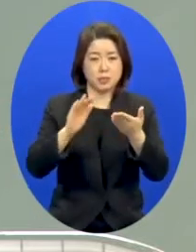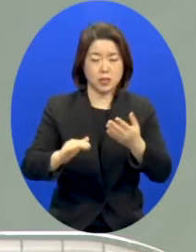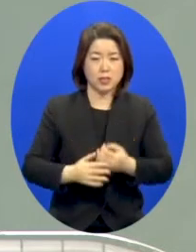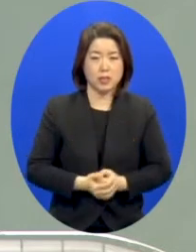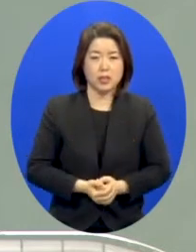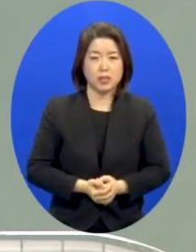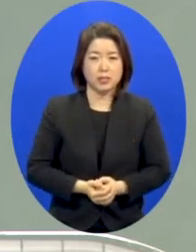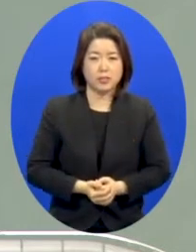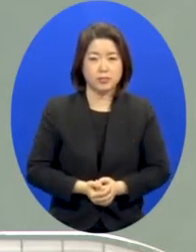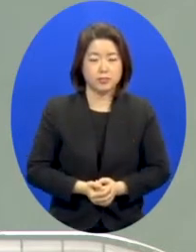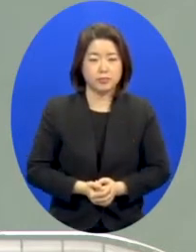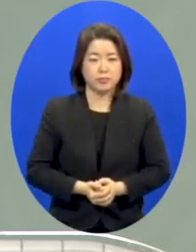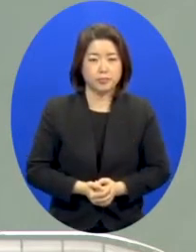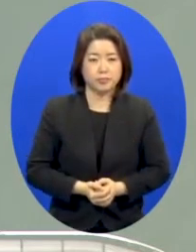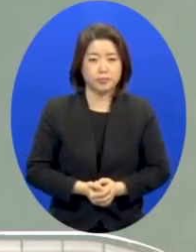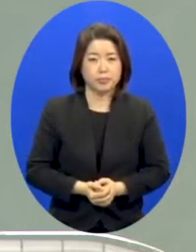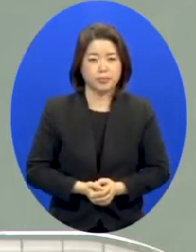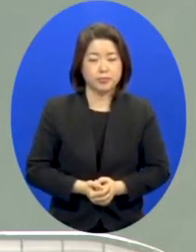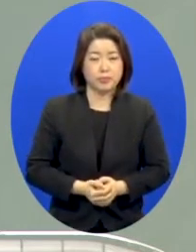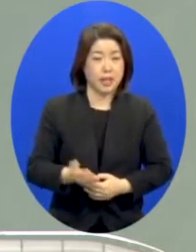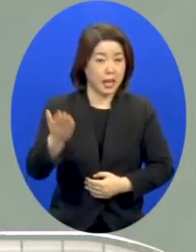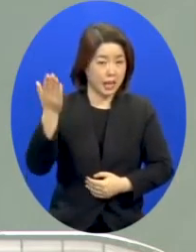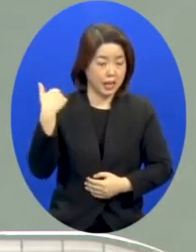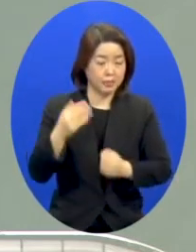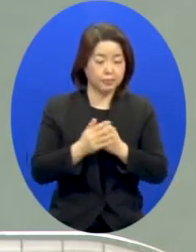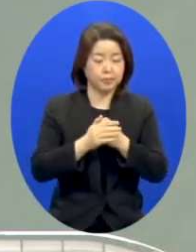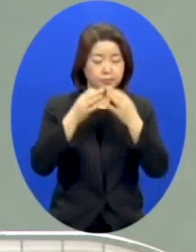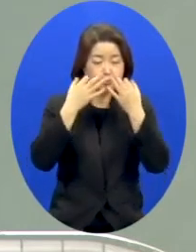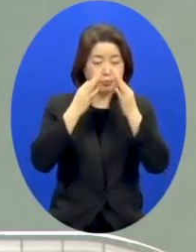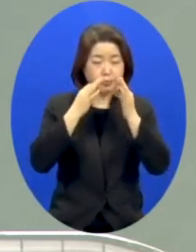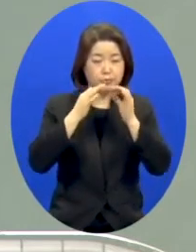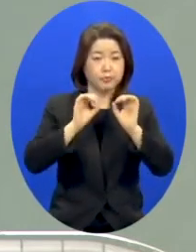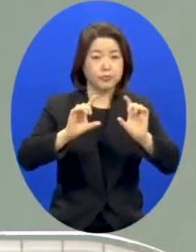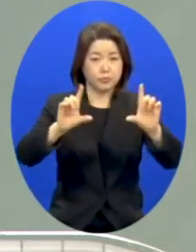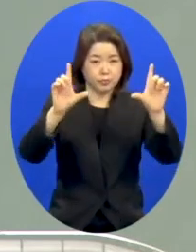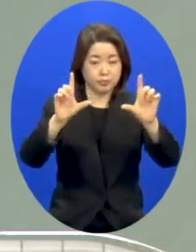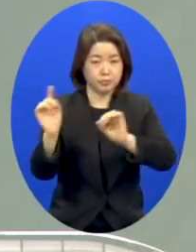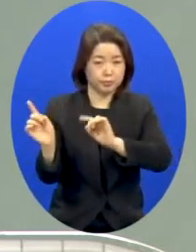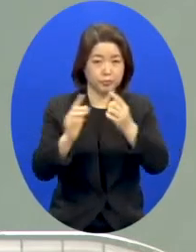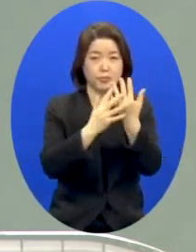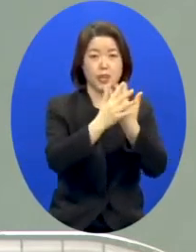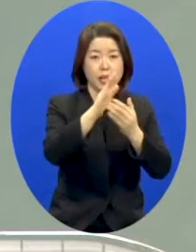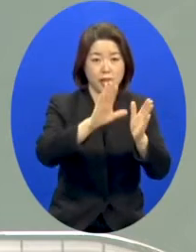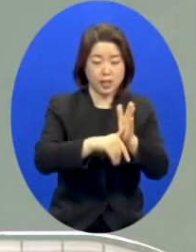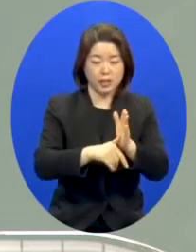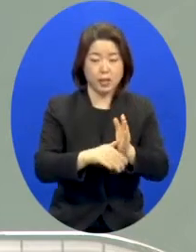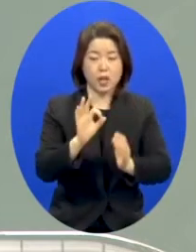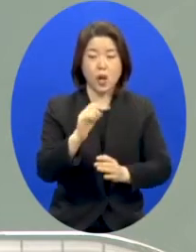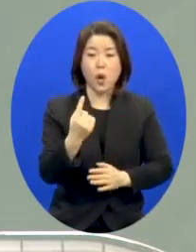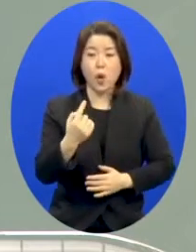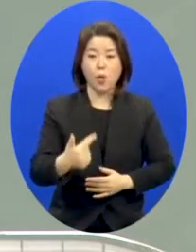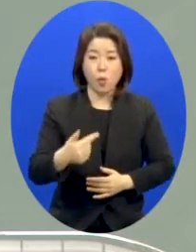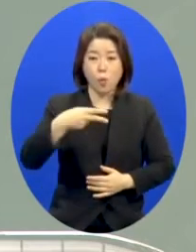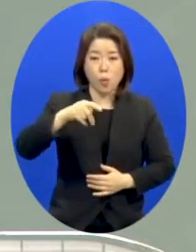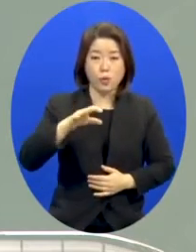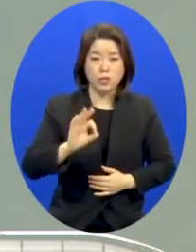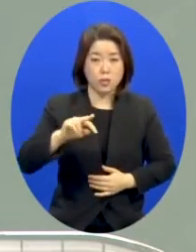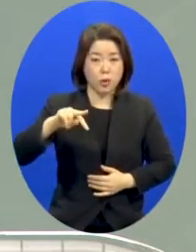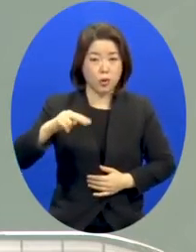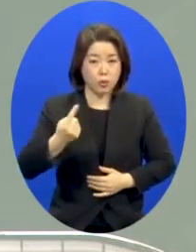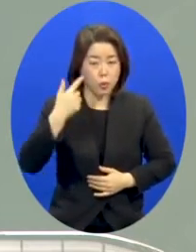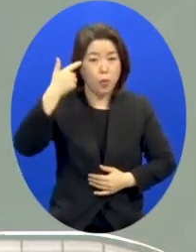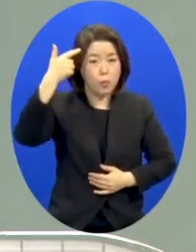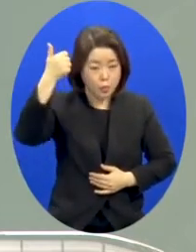하신다면 지난 성령 집회 때 원 성도 목사님이 이 자리에서 중국 감옥에서